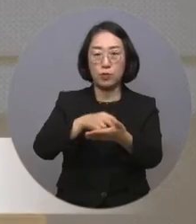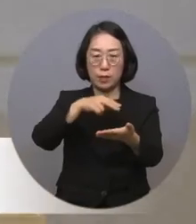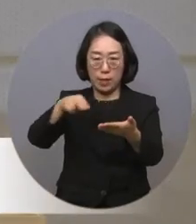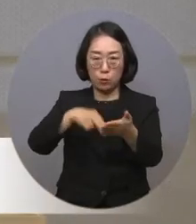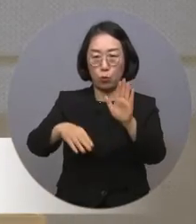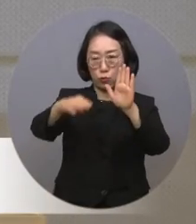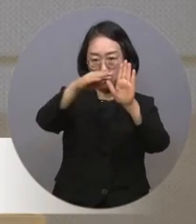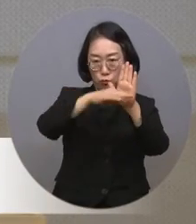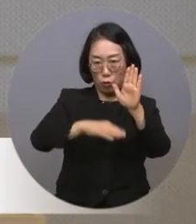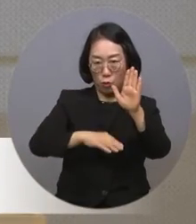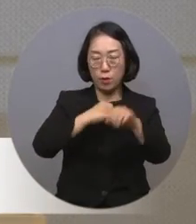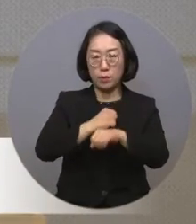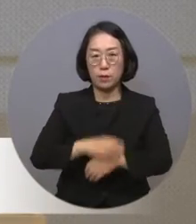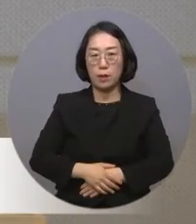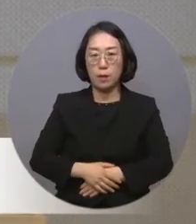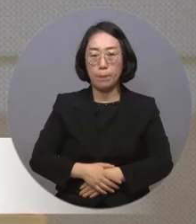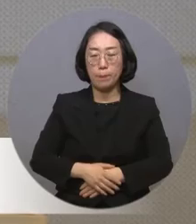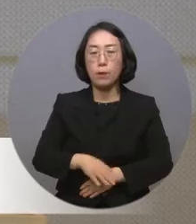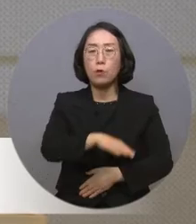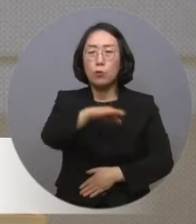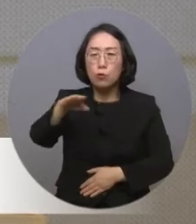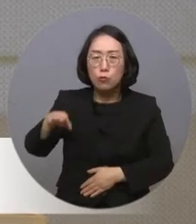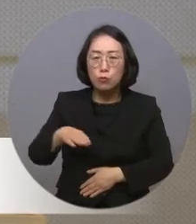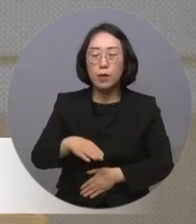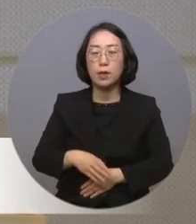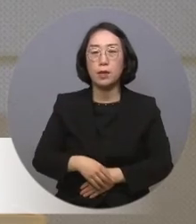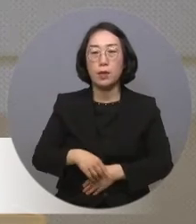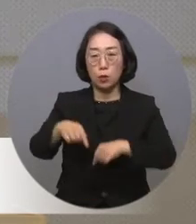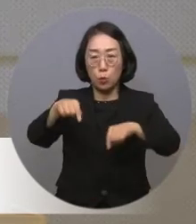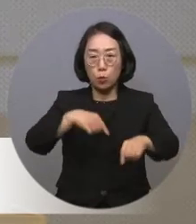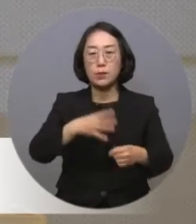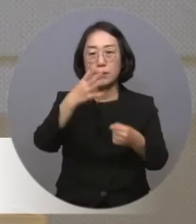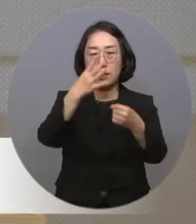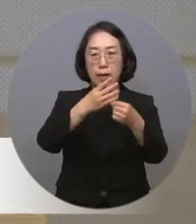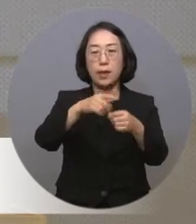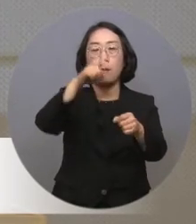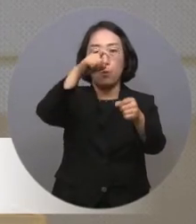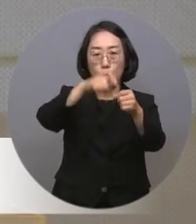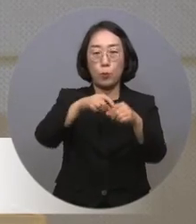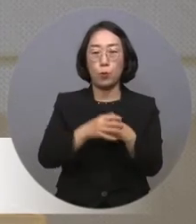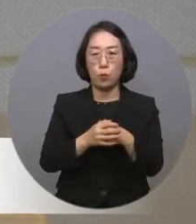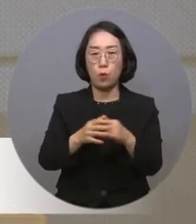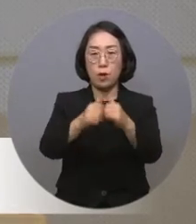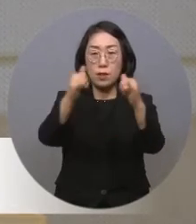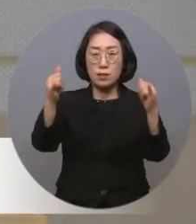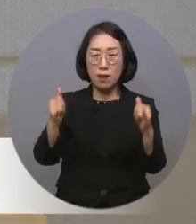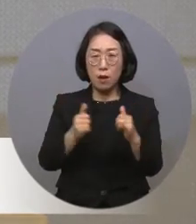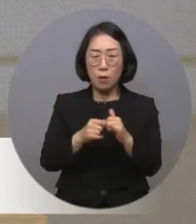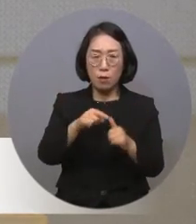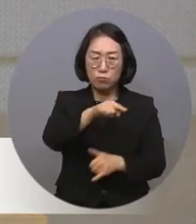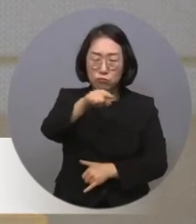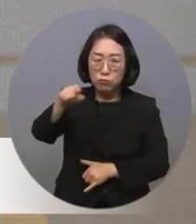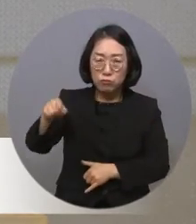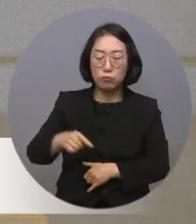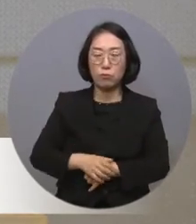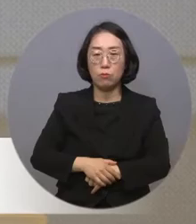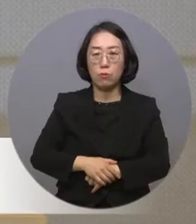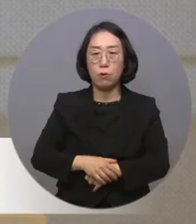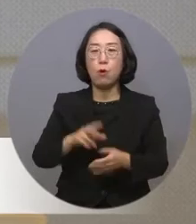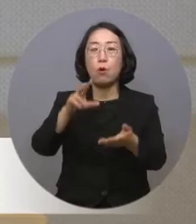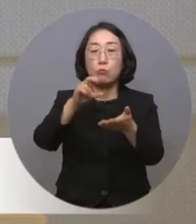충남 도정에 400 목표가 있습니다. 먼저 우리 사이에 만연되어 있는 또 반드시 풀어내지 않으면 안 될